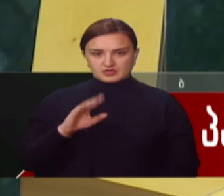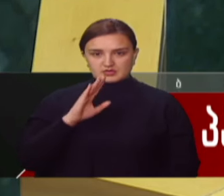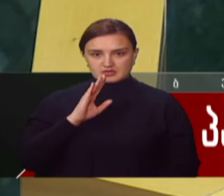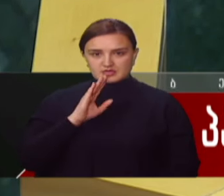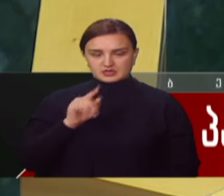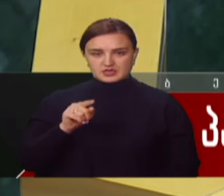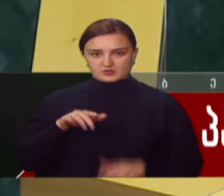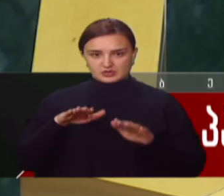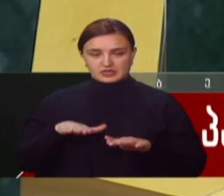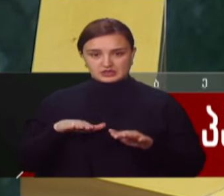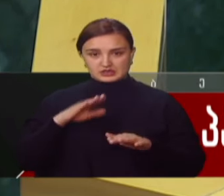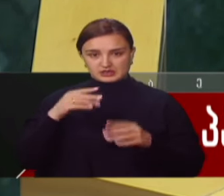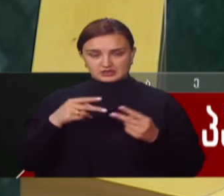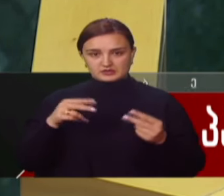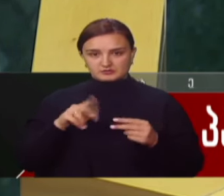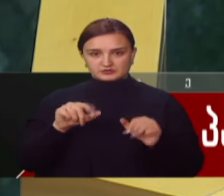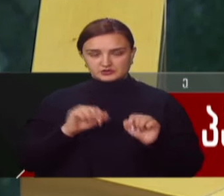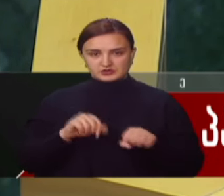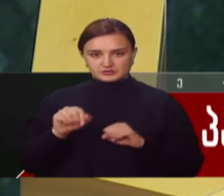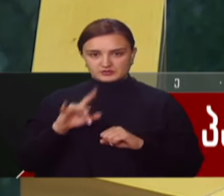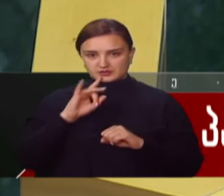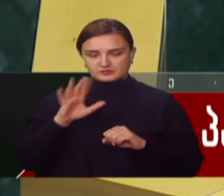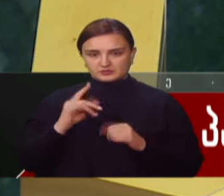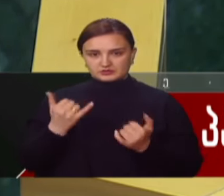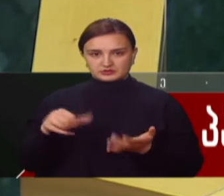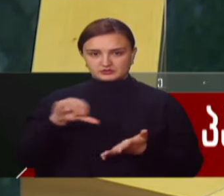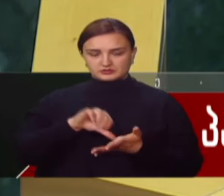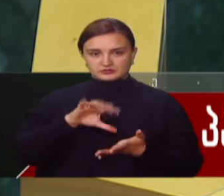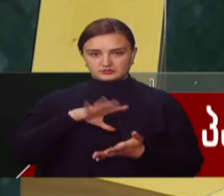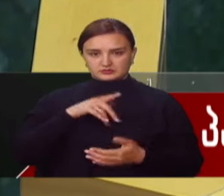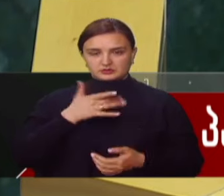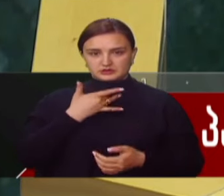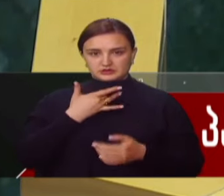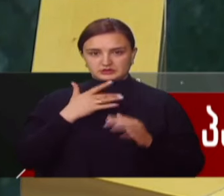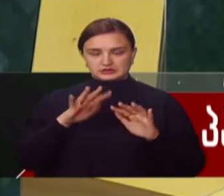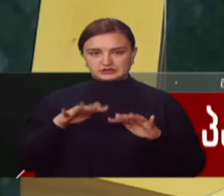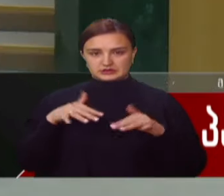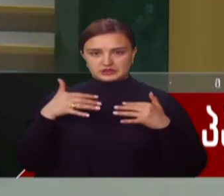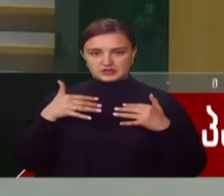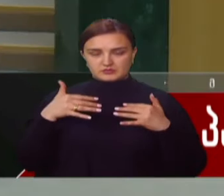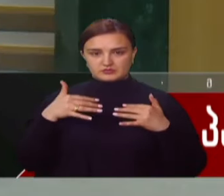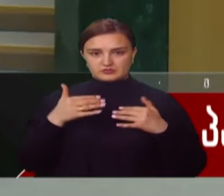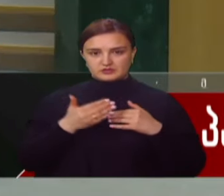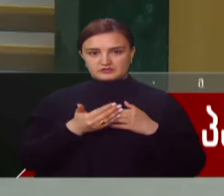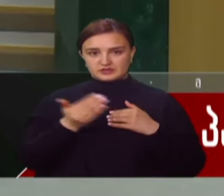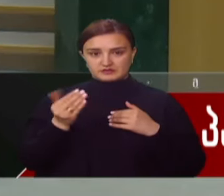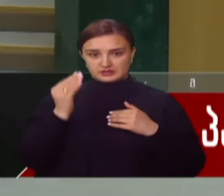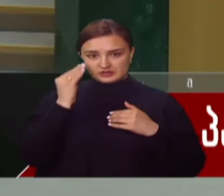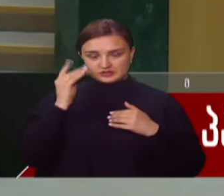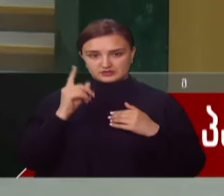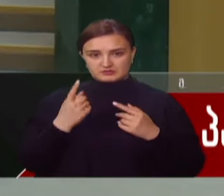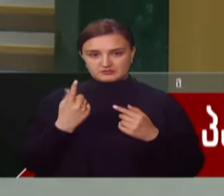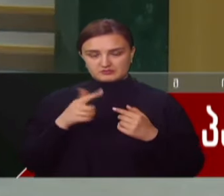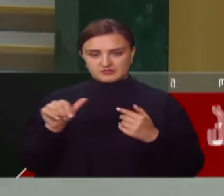მათ არ ექნებოდა შესაძლებლობა იმისი რომ დღეს წარმოდგენილი ყოფილიყვნენ საკრებულოებში და მუნიციპალიტეტებში. Თქვენ მიგაჩნიათ რომ